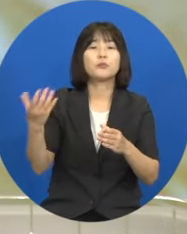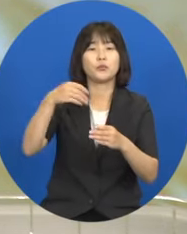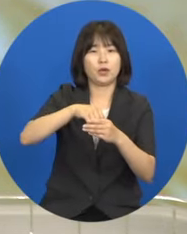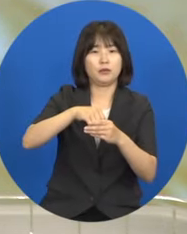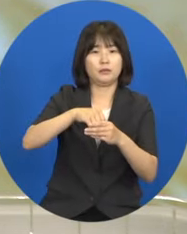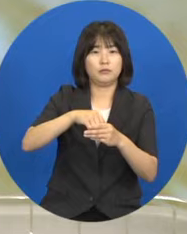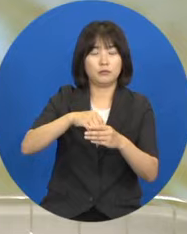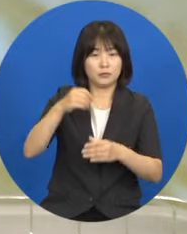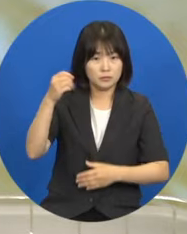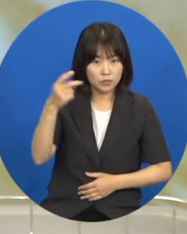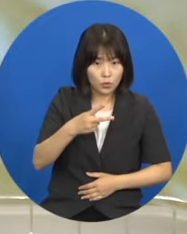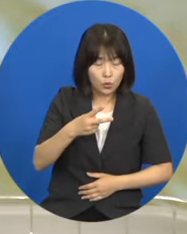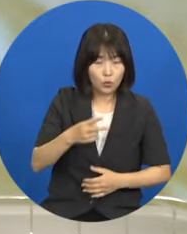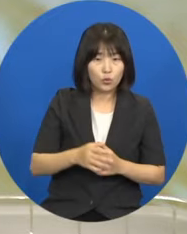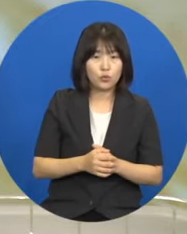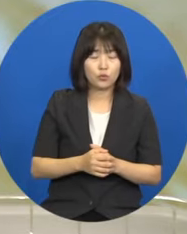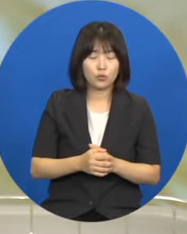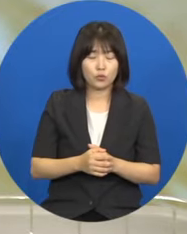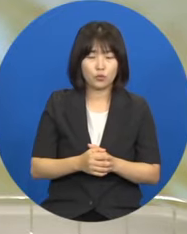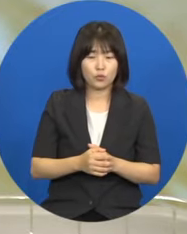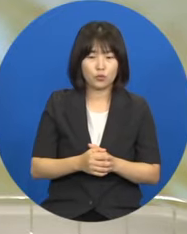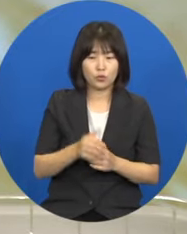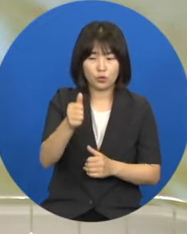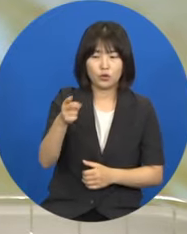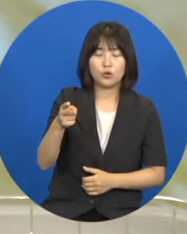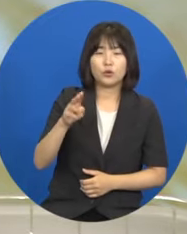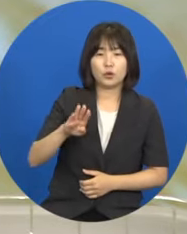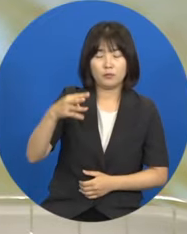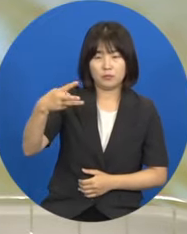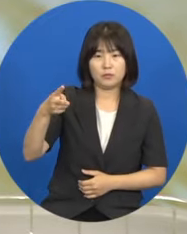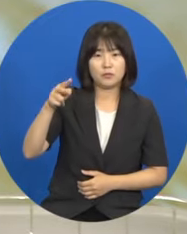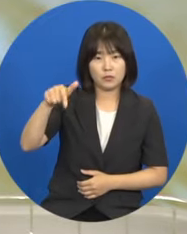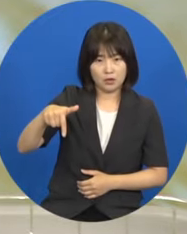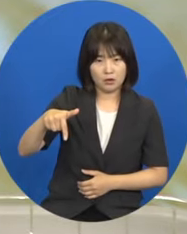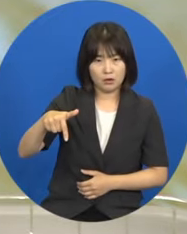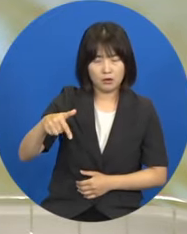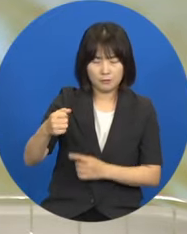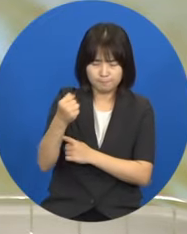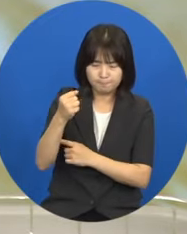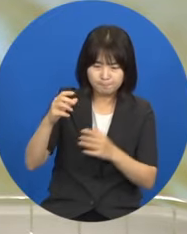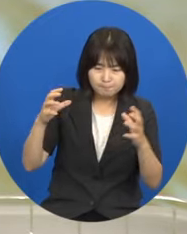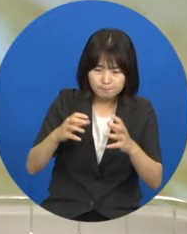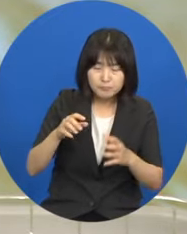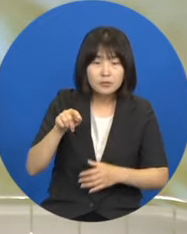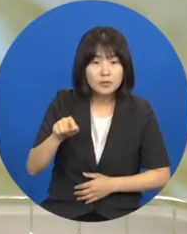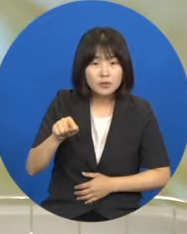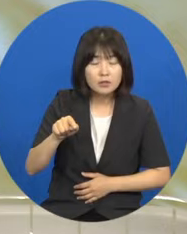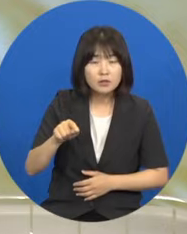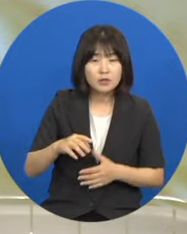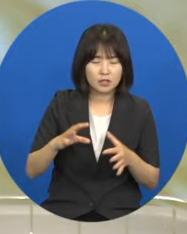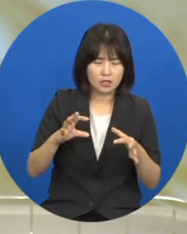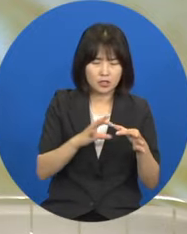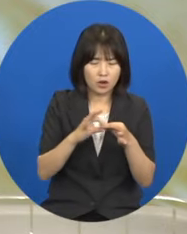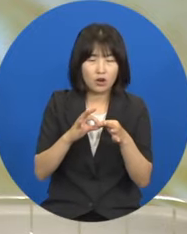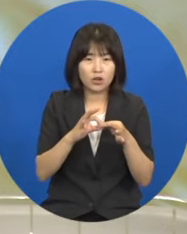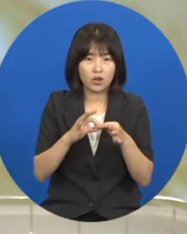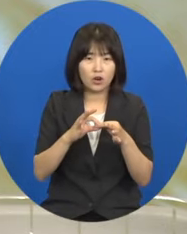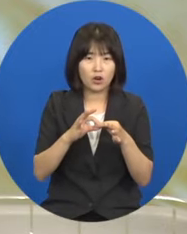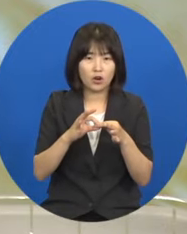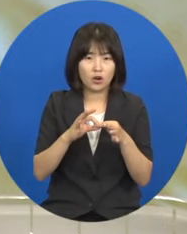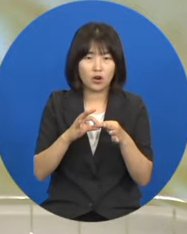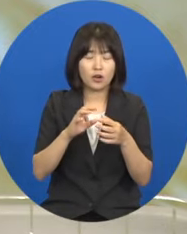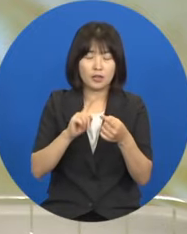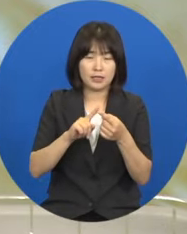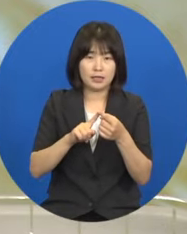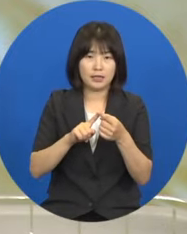구절에서 협력한다라고 하는 것은 연결, 이어짐, 통합을 의미합니다. 그러니까